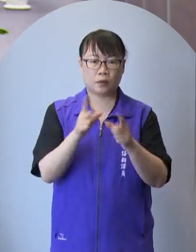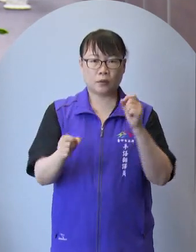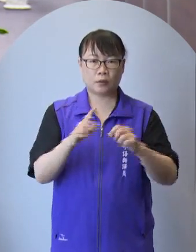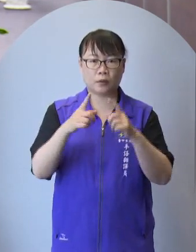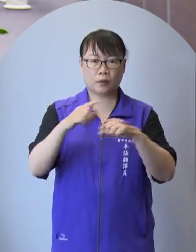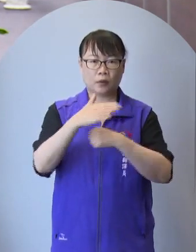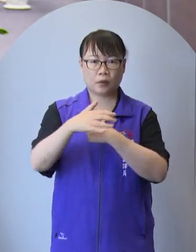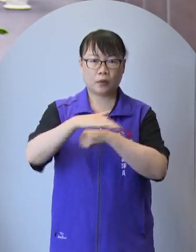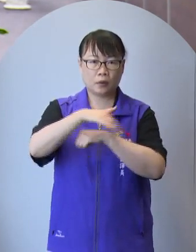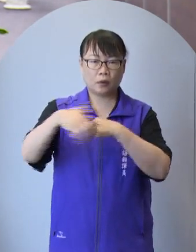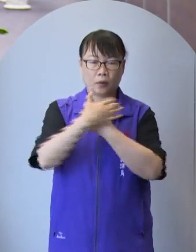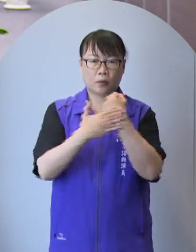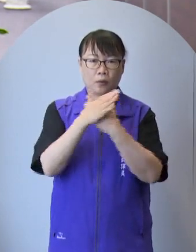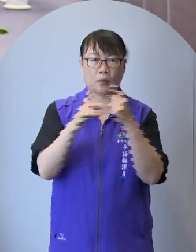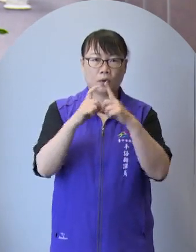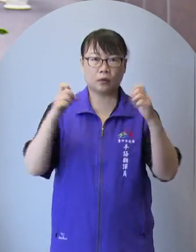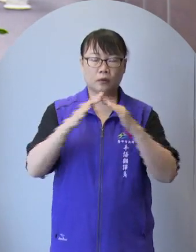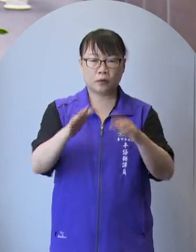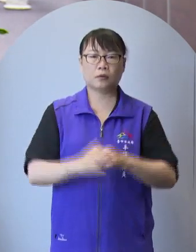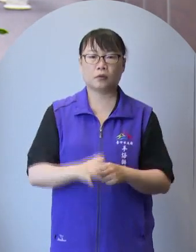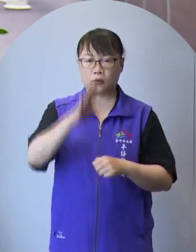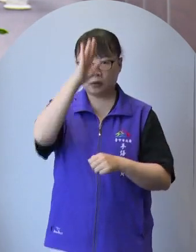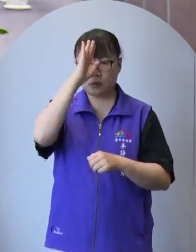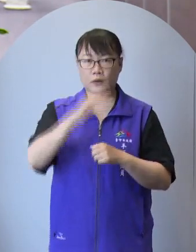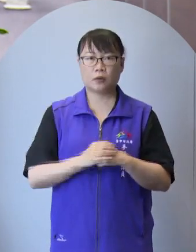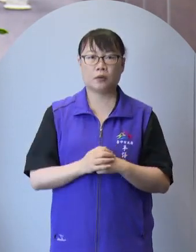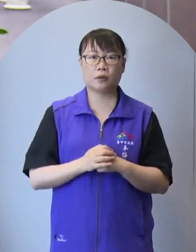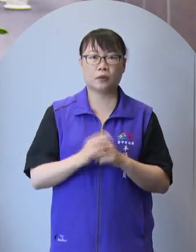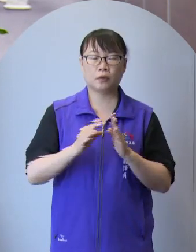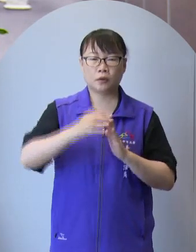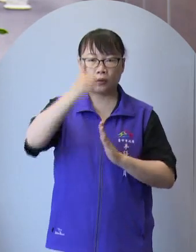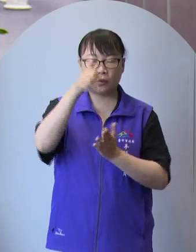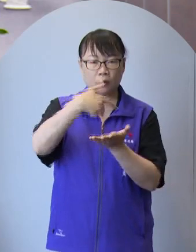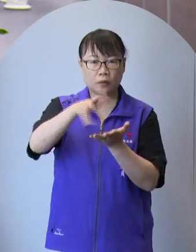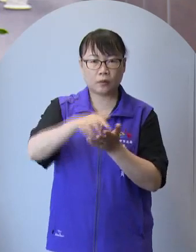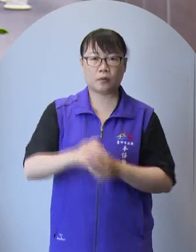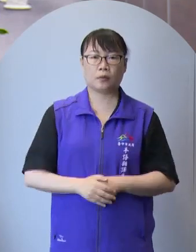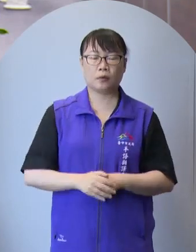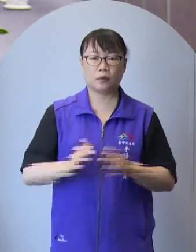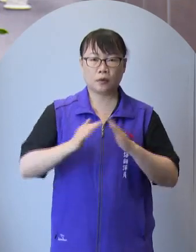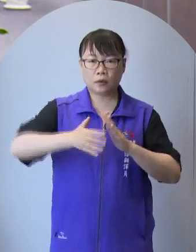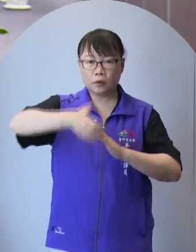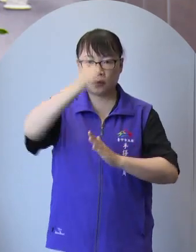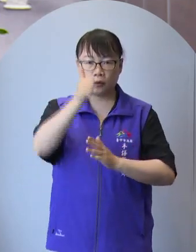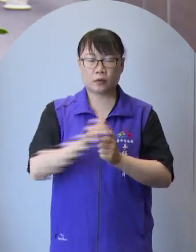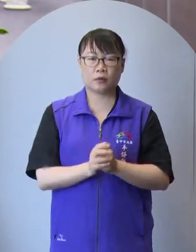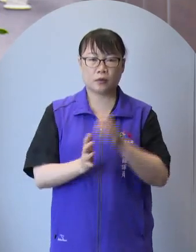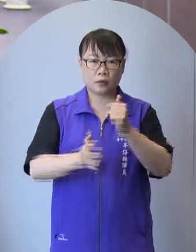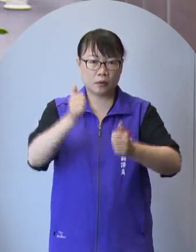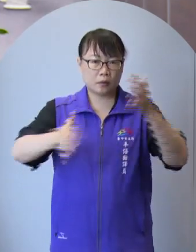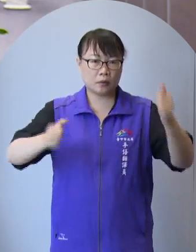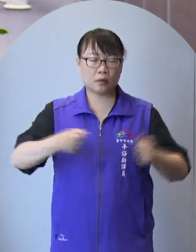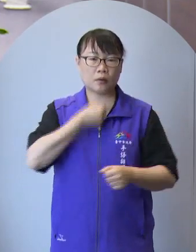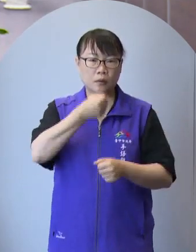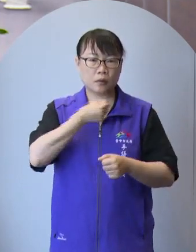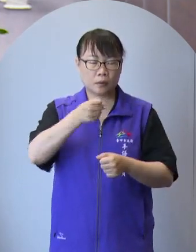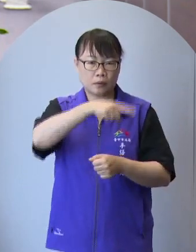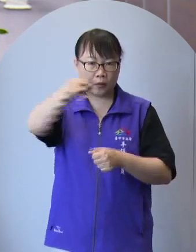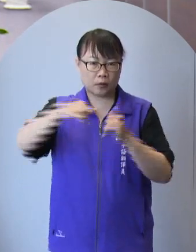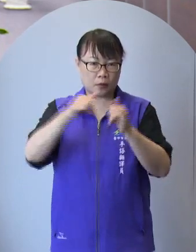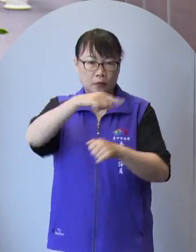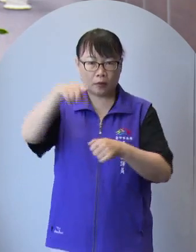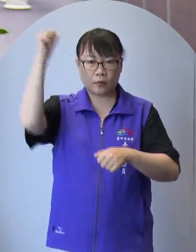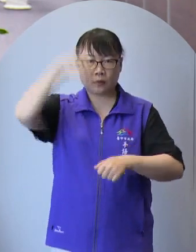好，市长、副市长、秘书长、副秘书长，还有各位机关首长、各位区长， 好，媒体朋友、市民朋友，大家早